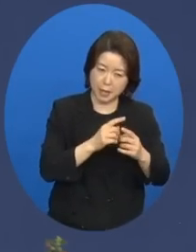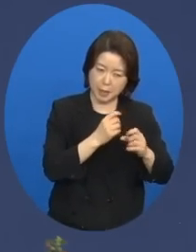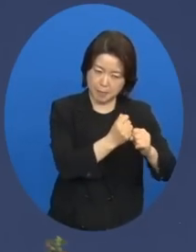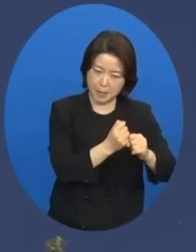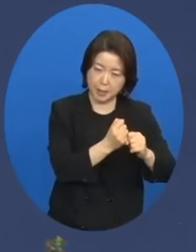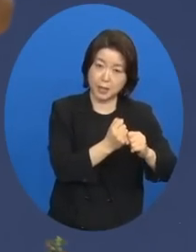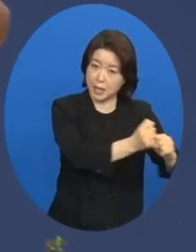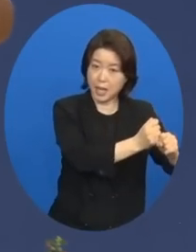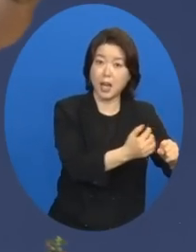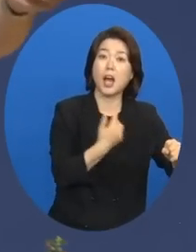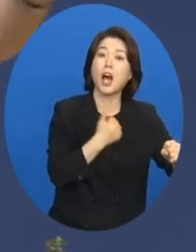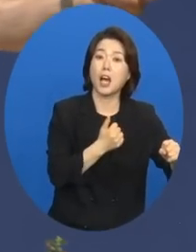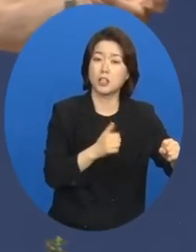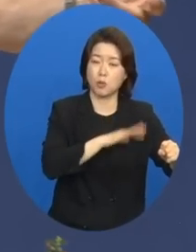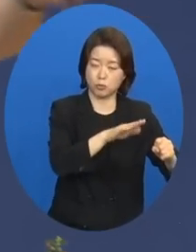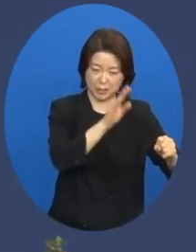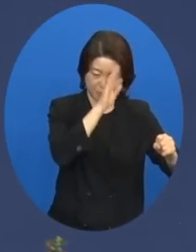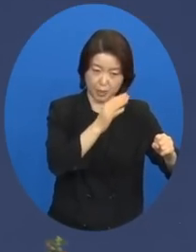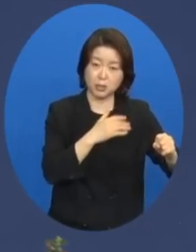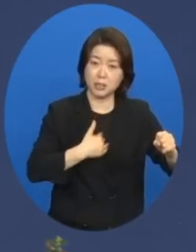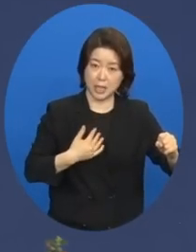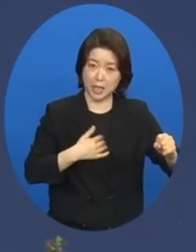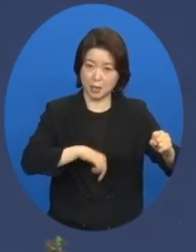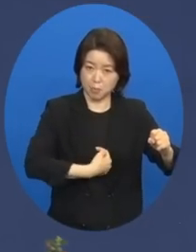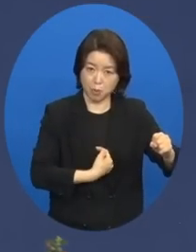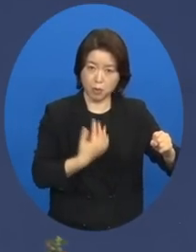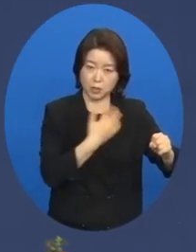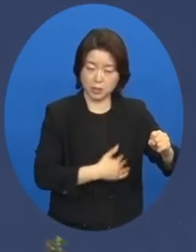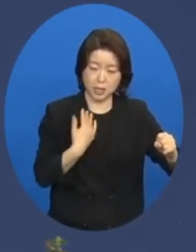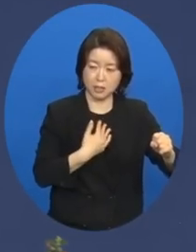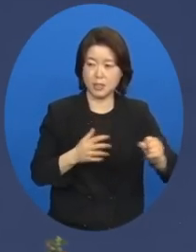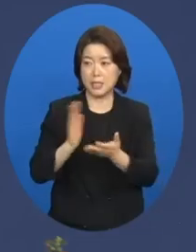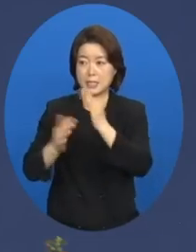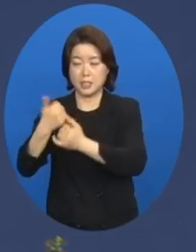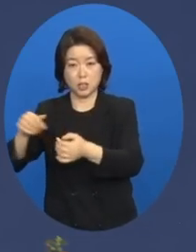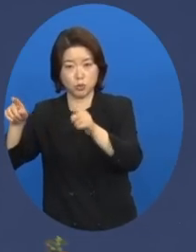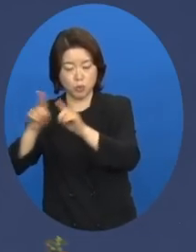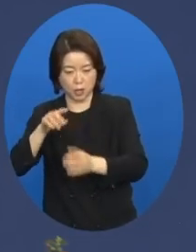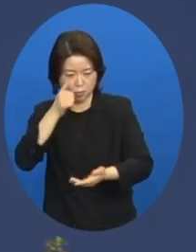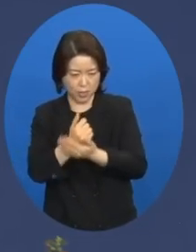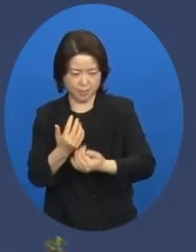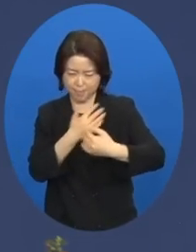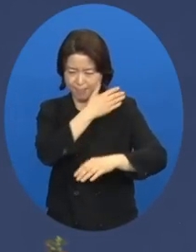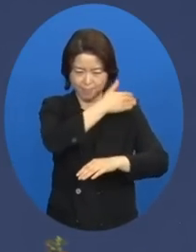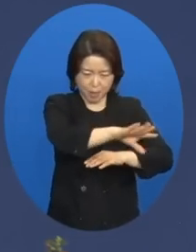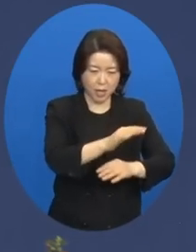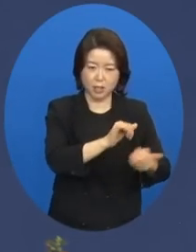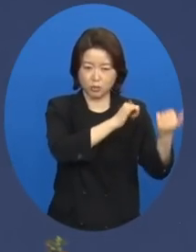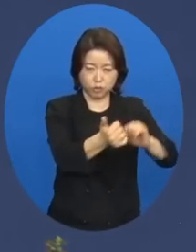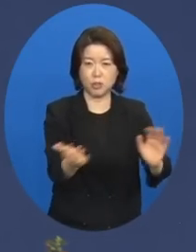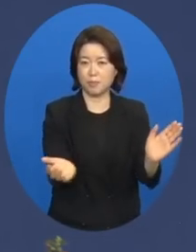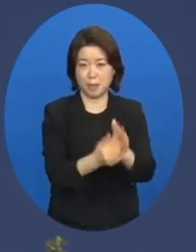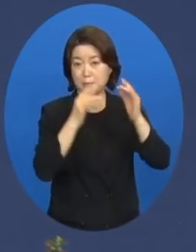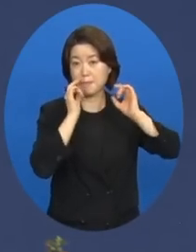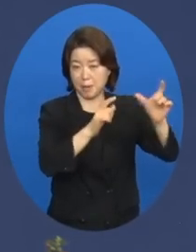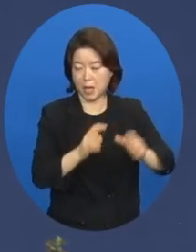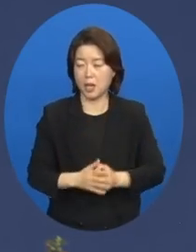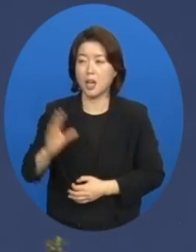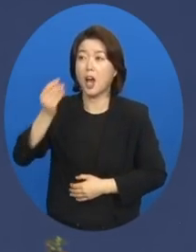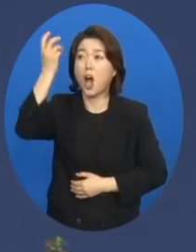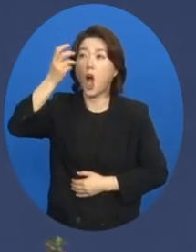잡고 끌려가던 우리 이제 병든 자아는 예수와 함께 죄에 대하여 죽었음을 선포하고 이제는 성령이 내